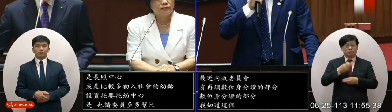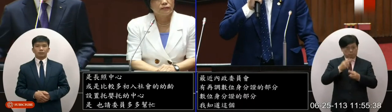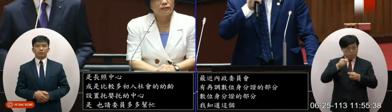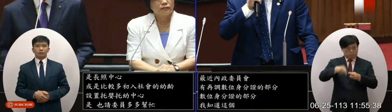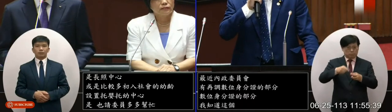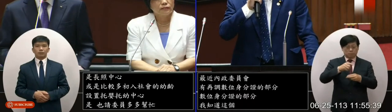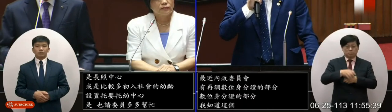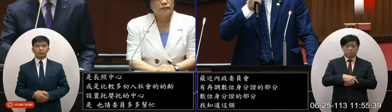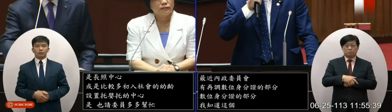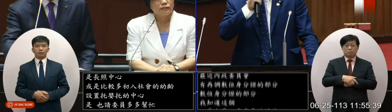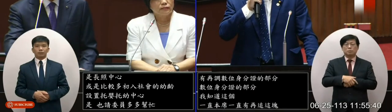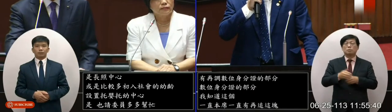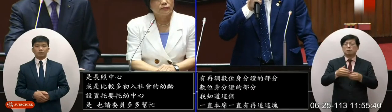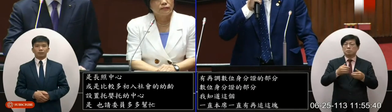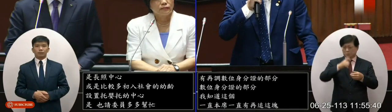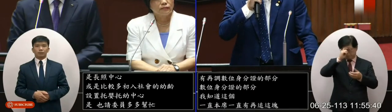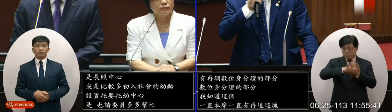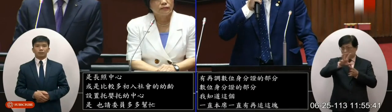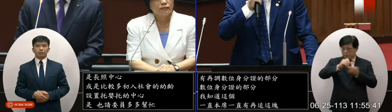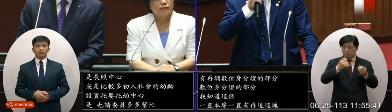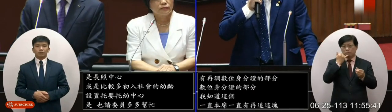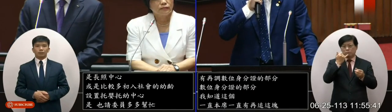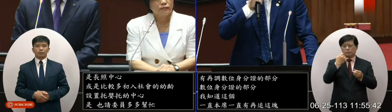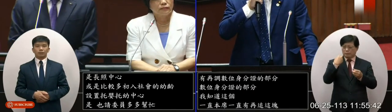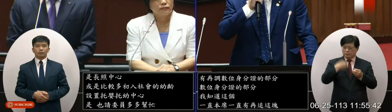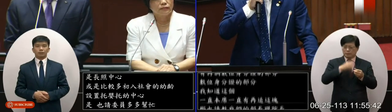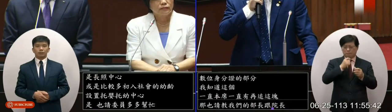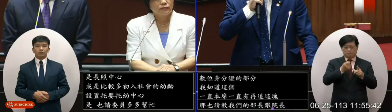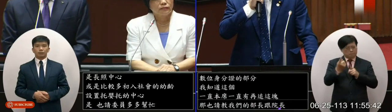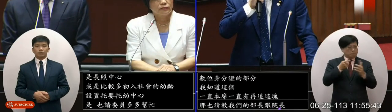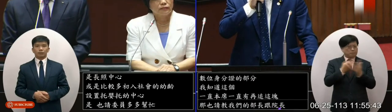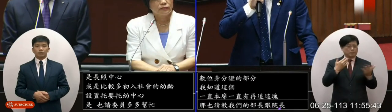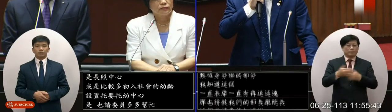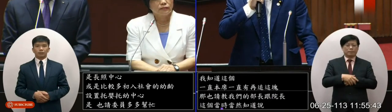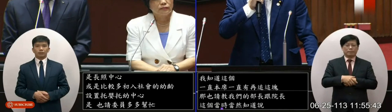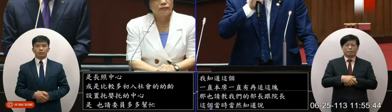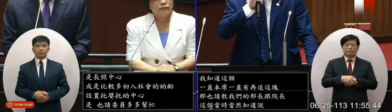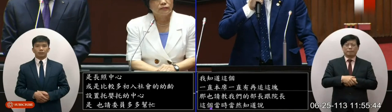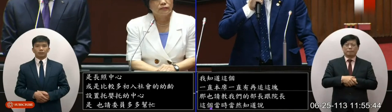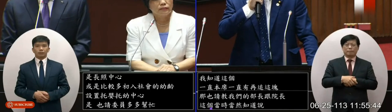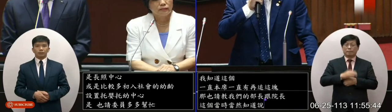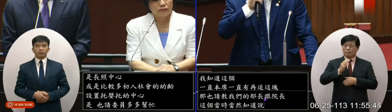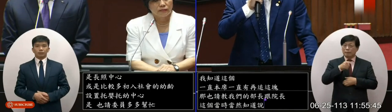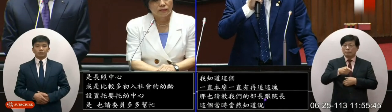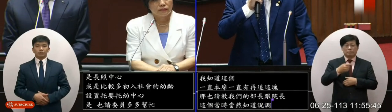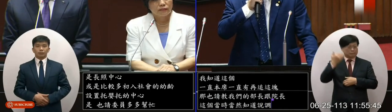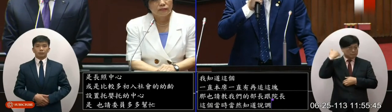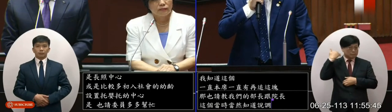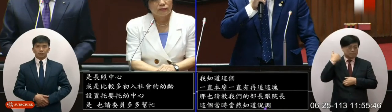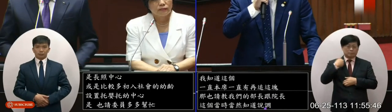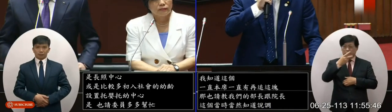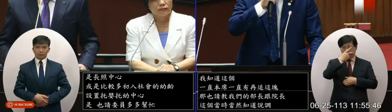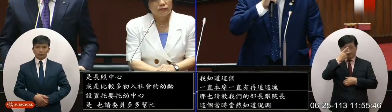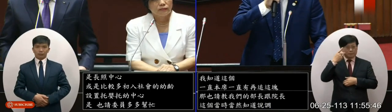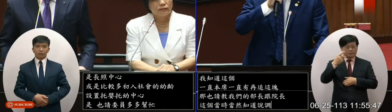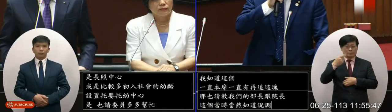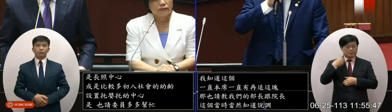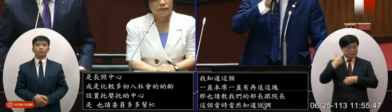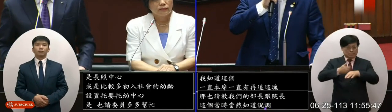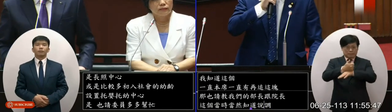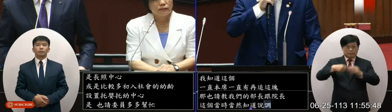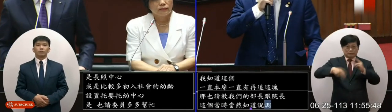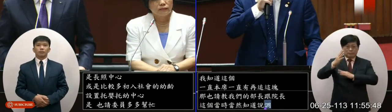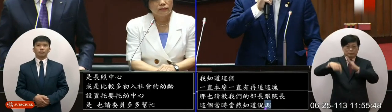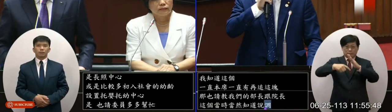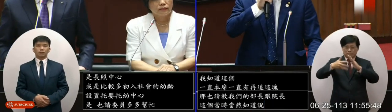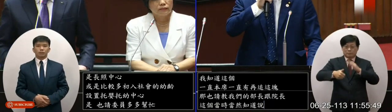个整份全黑的部分，当然我们需要说未来的资料还是可以更加的公开透明。可是就是这个是过去这个我们赖清德当行政院